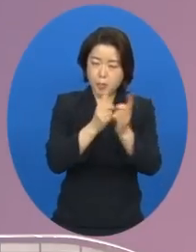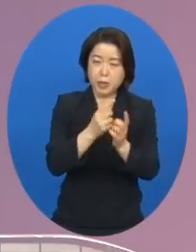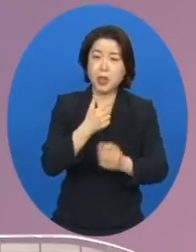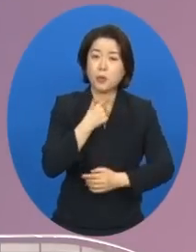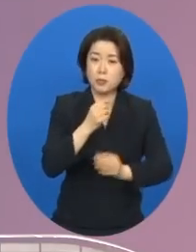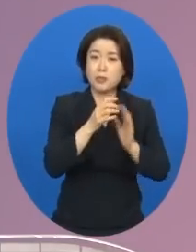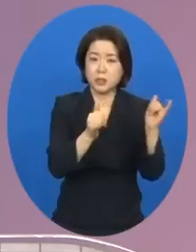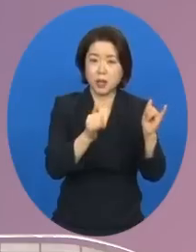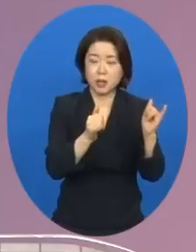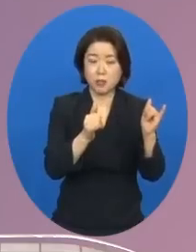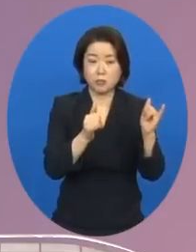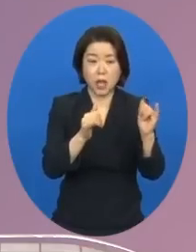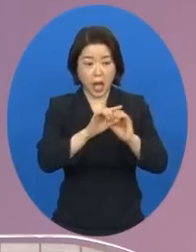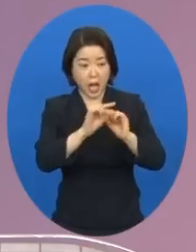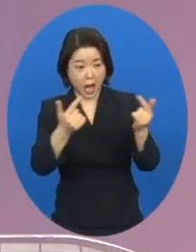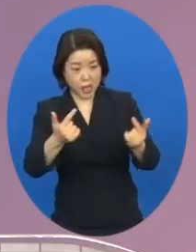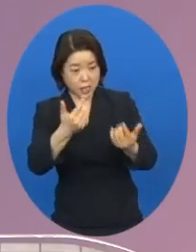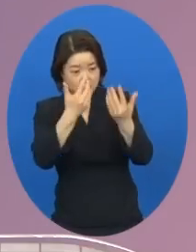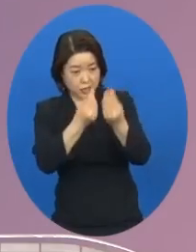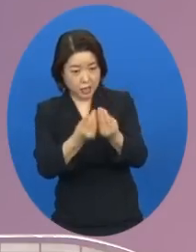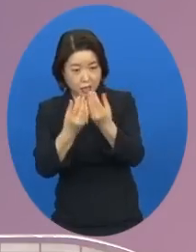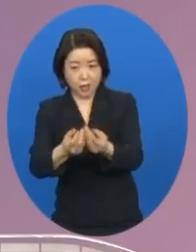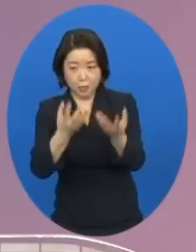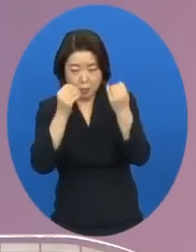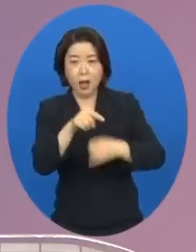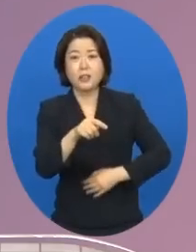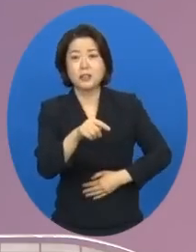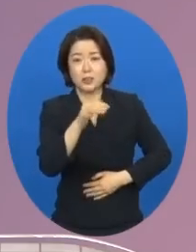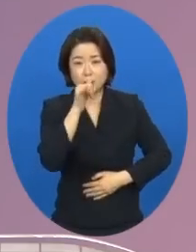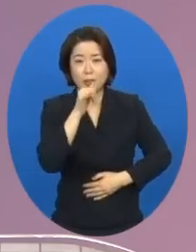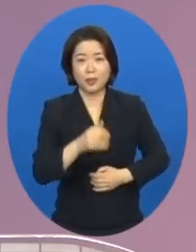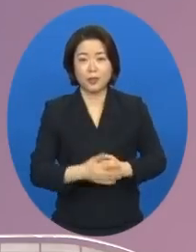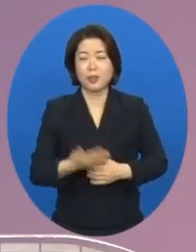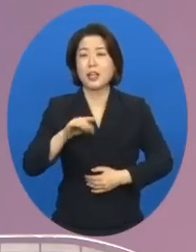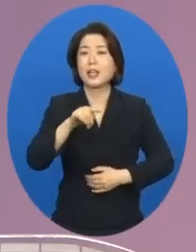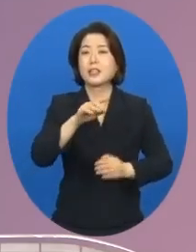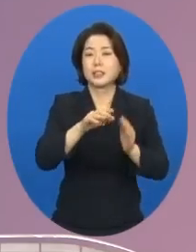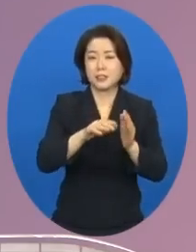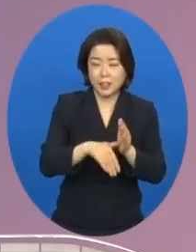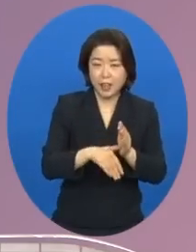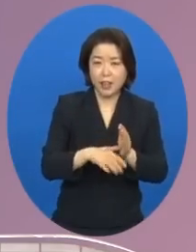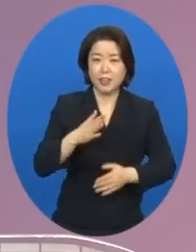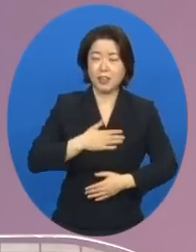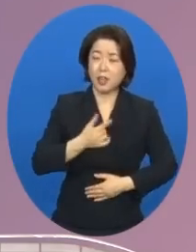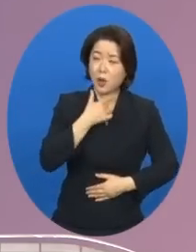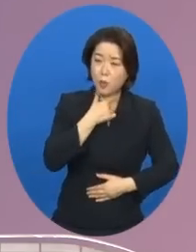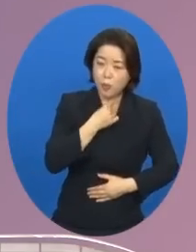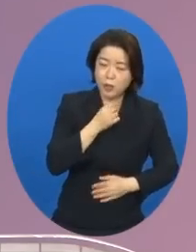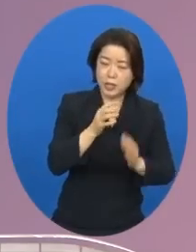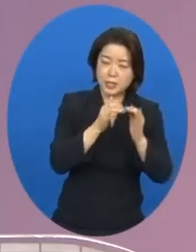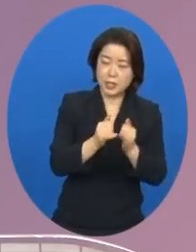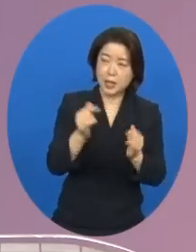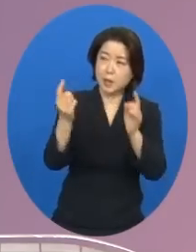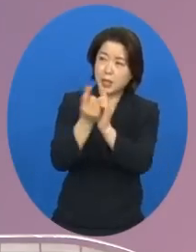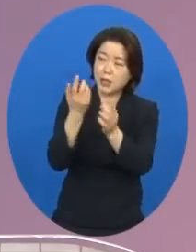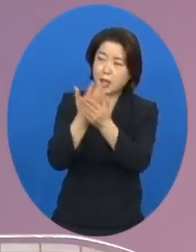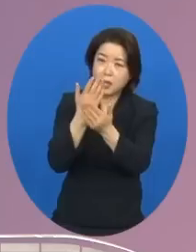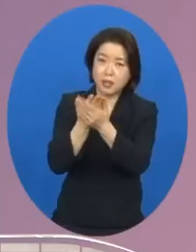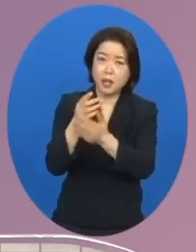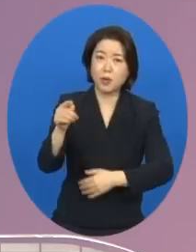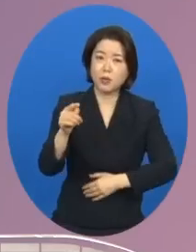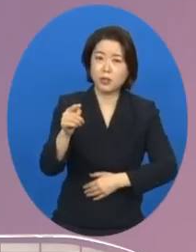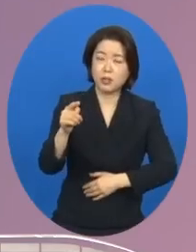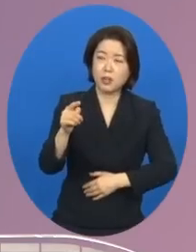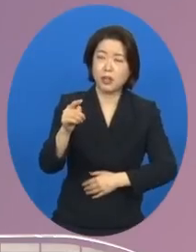사람 아닌 경우가 대부분입니다. 근데 그때 내가 원하는 사람 만나게 해달라고